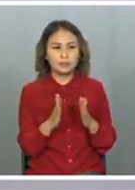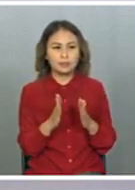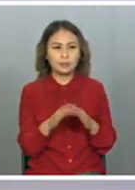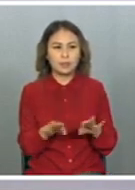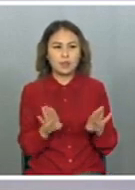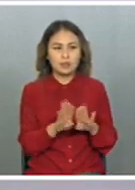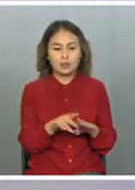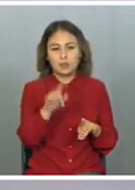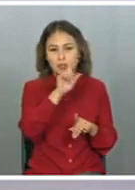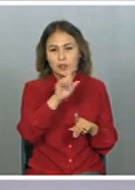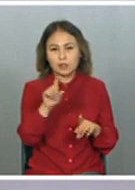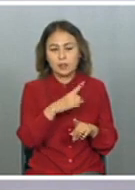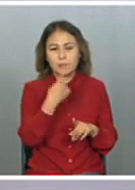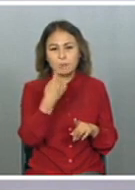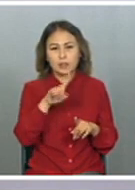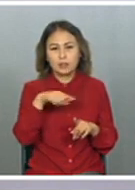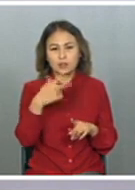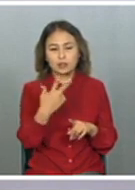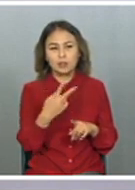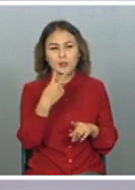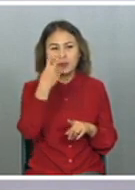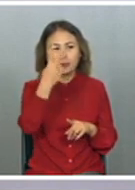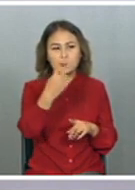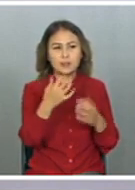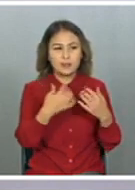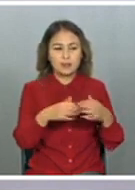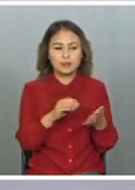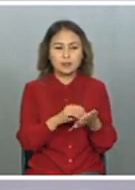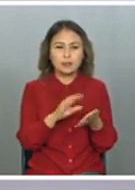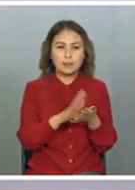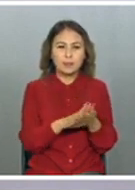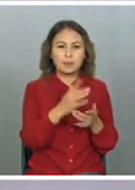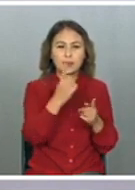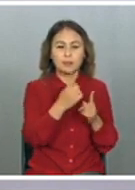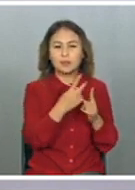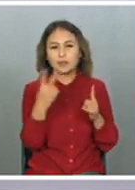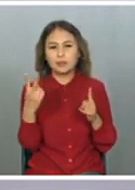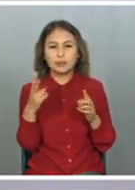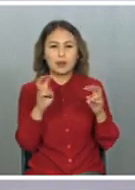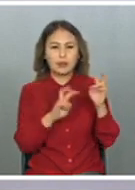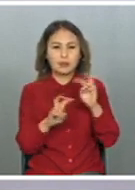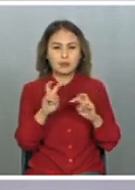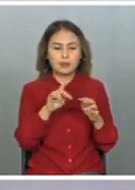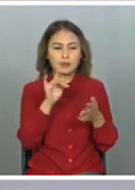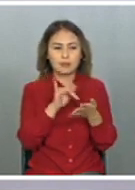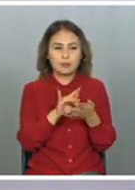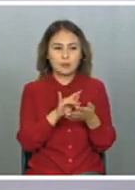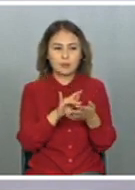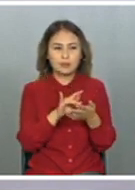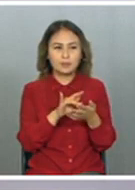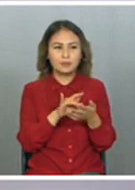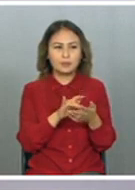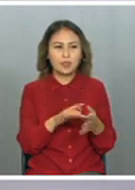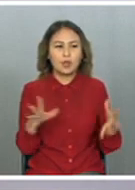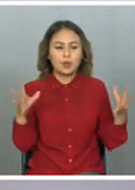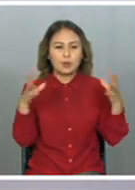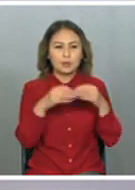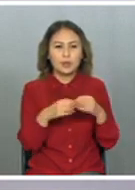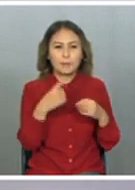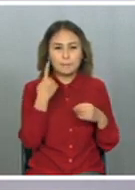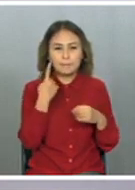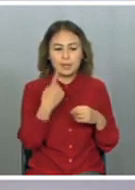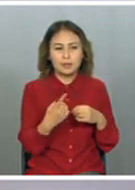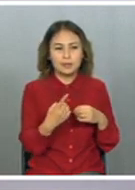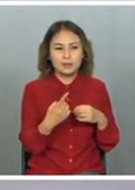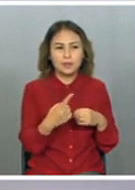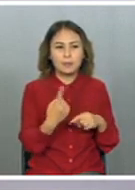sәуледе 1 bütün 3'ten 2 sanımızdı 1 men 2'nin arasında izdeymiz. Bütün bölgü 1'ge teng, ne,